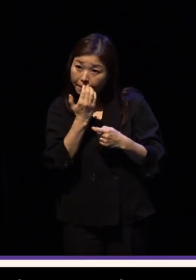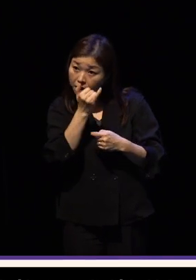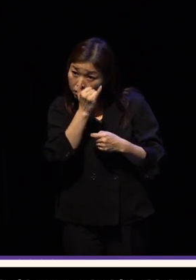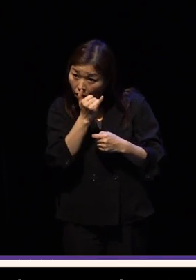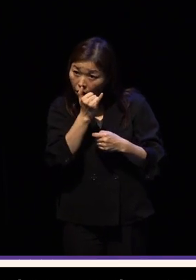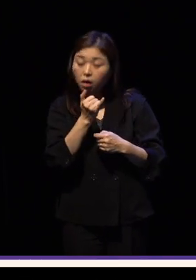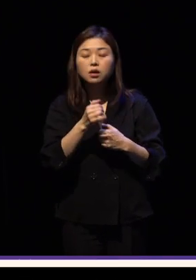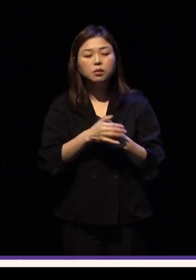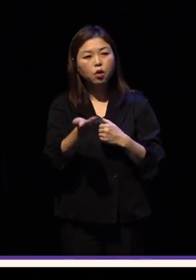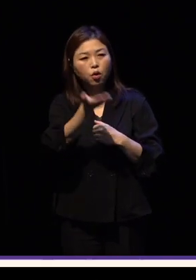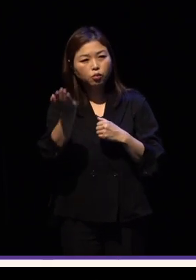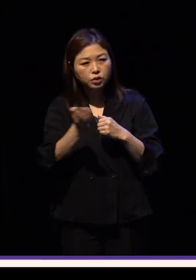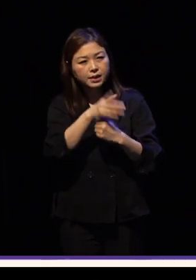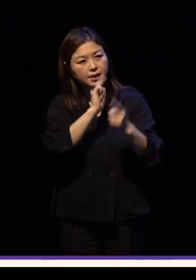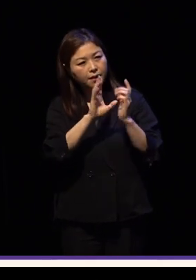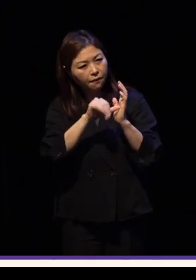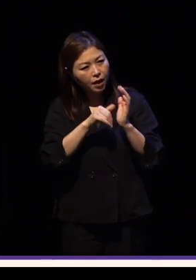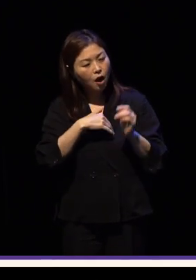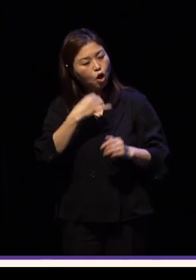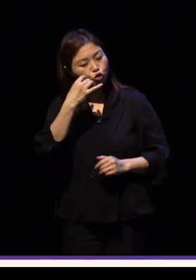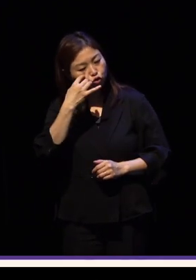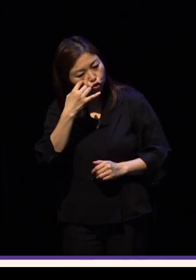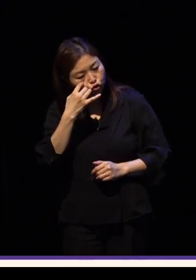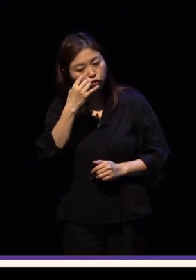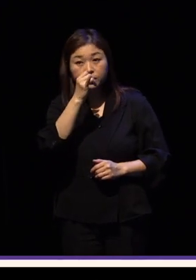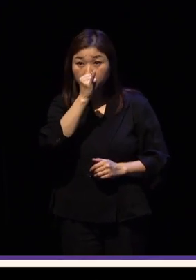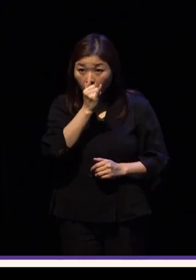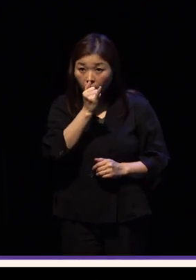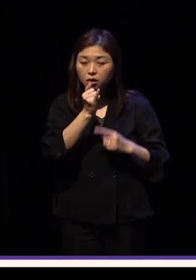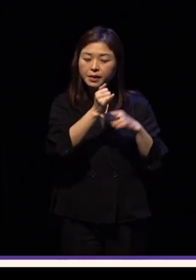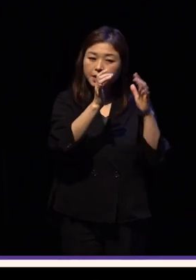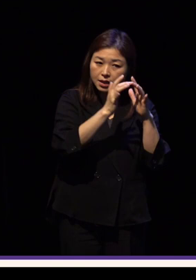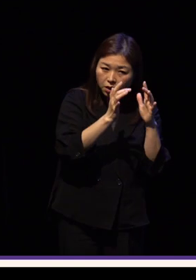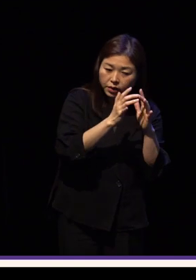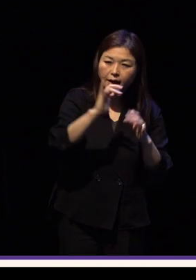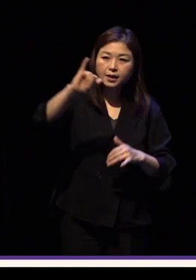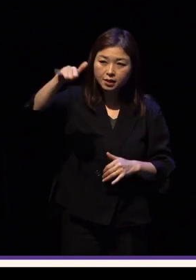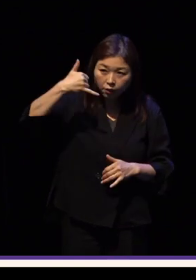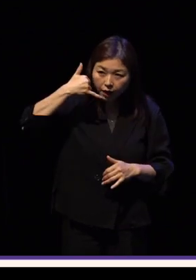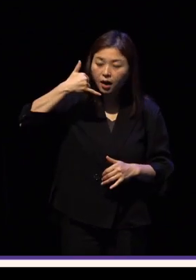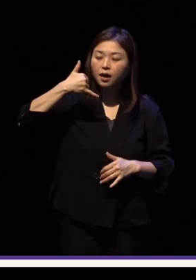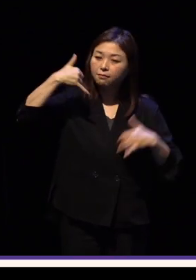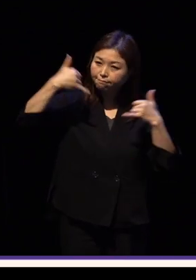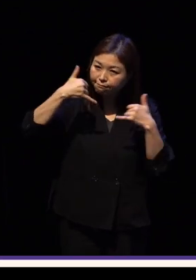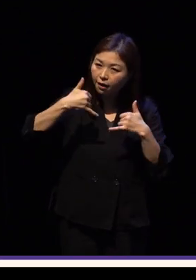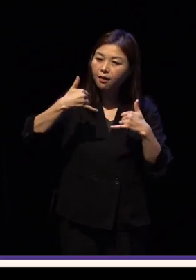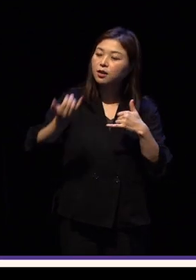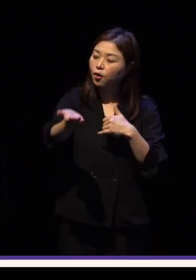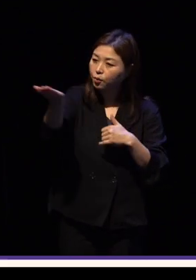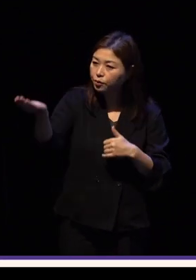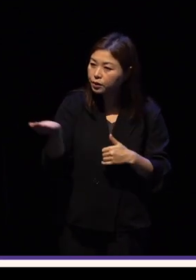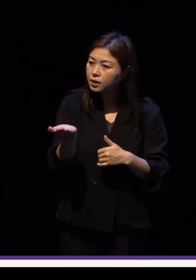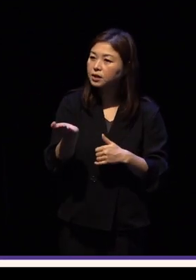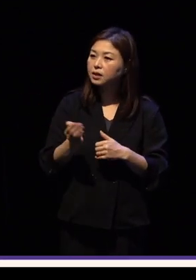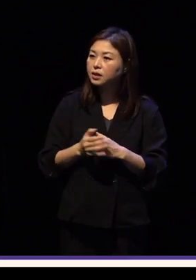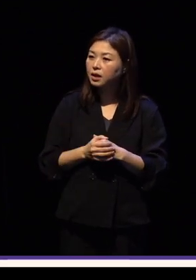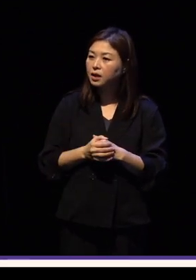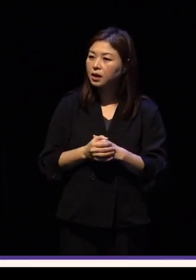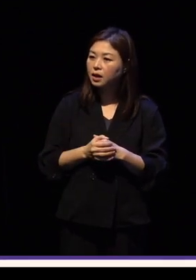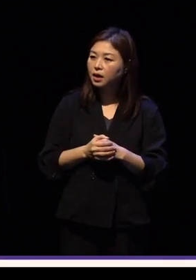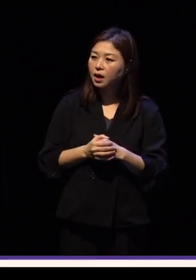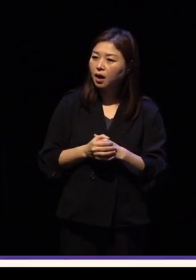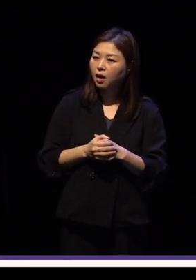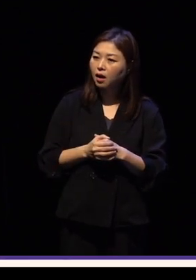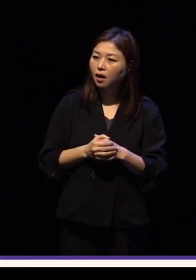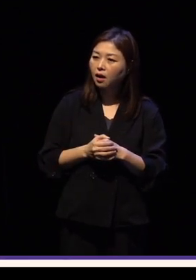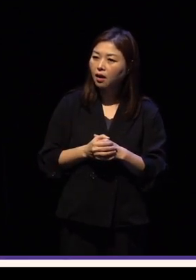방문하시거나 온라인상으로나 또는 전화상 유선상으로 문의를 하셔가지고 여러분들이 내년 농사를